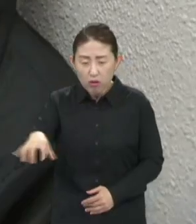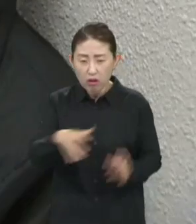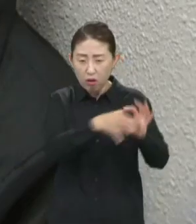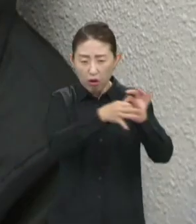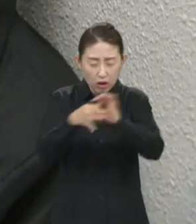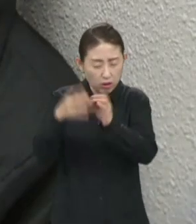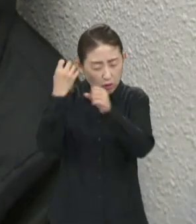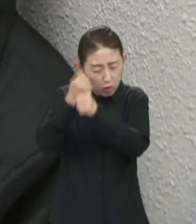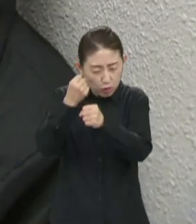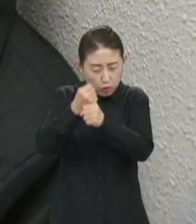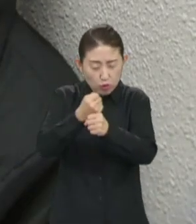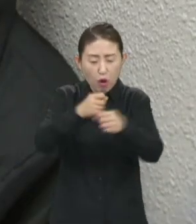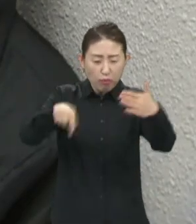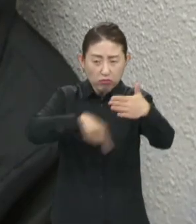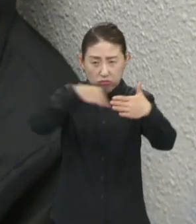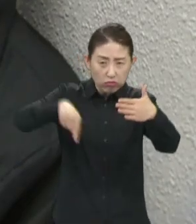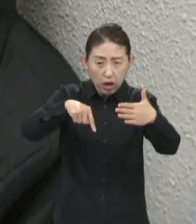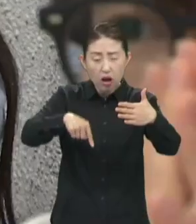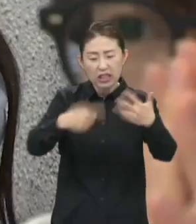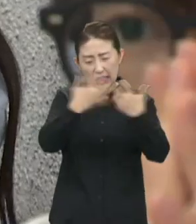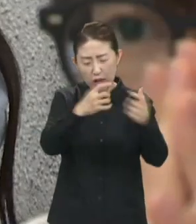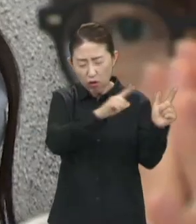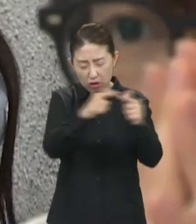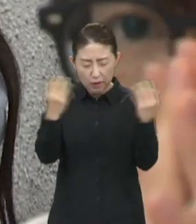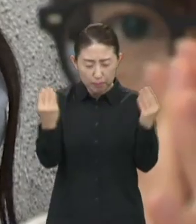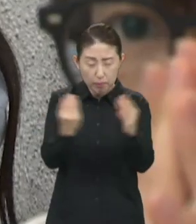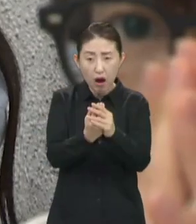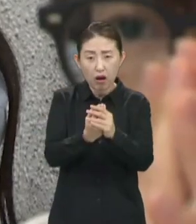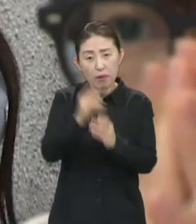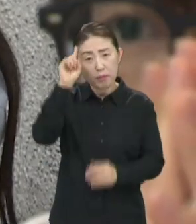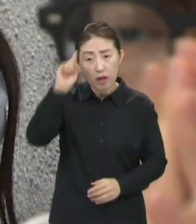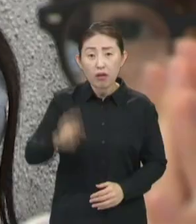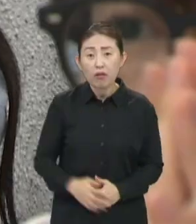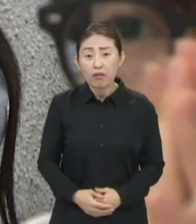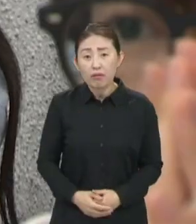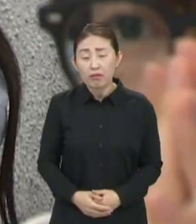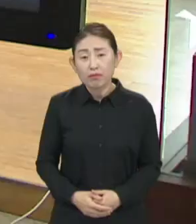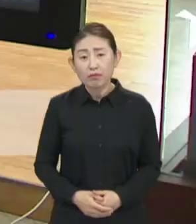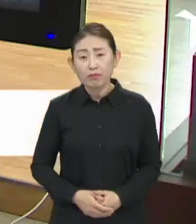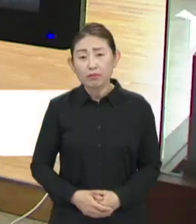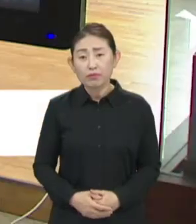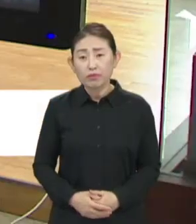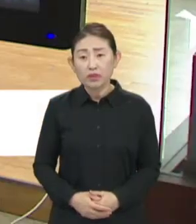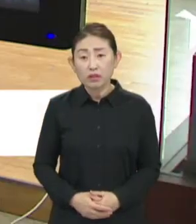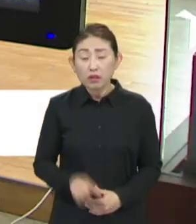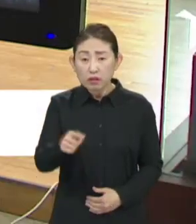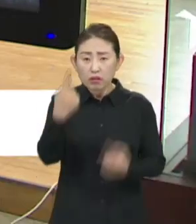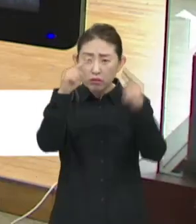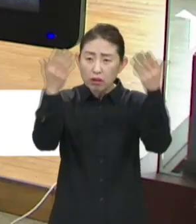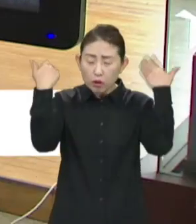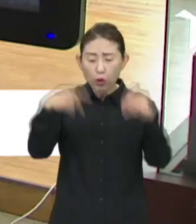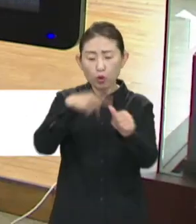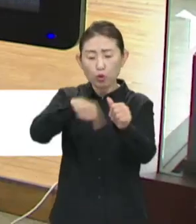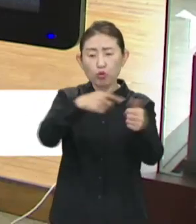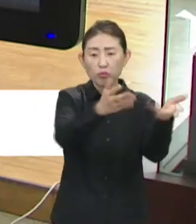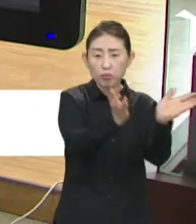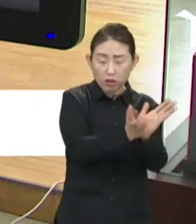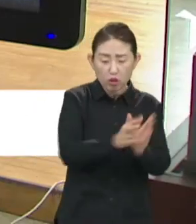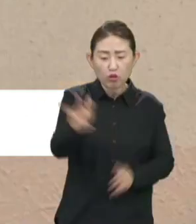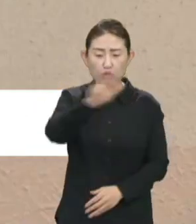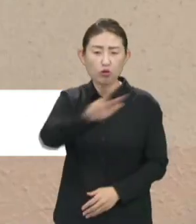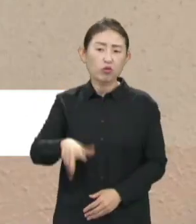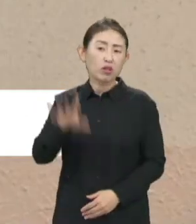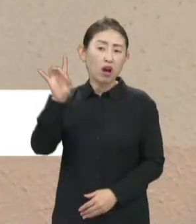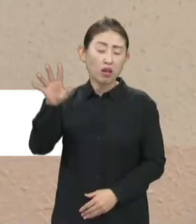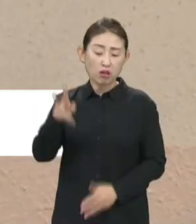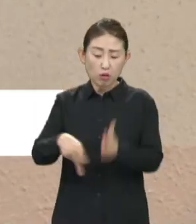연구 현장으로 꾸며져 한국 철도 산업의 현주소도 엿볼 수 있습니다. 이 대학은 교육부로부터 전국 유일 철도